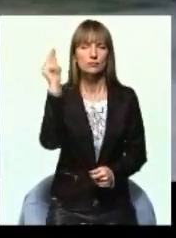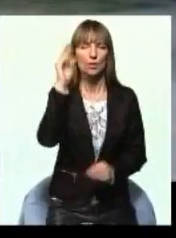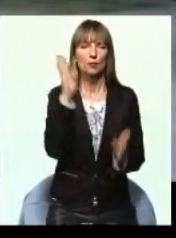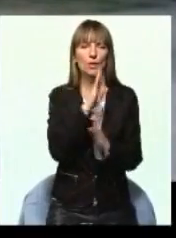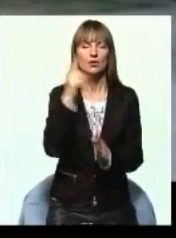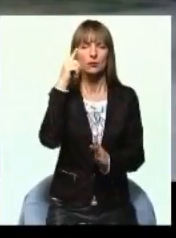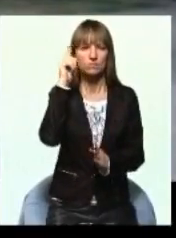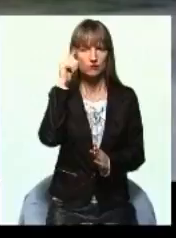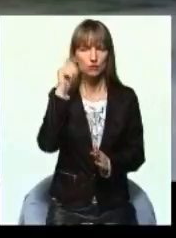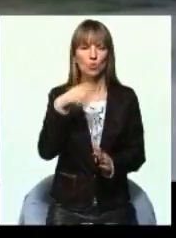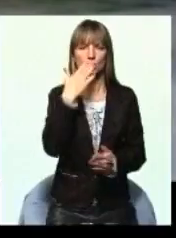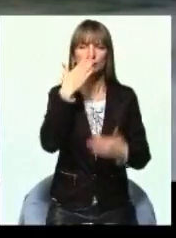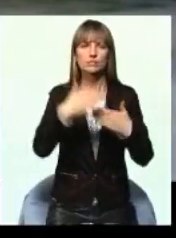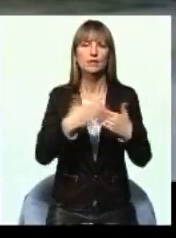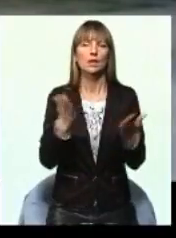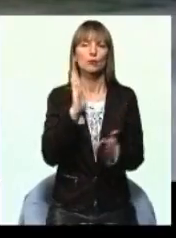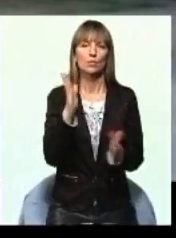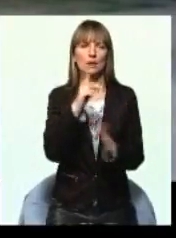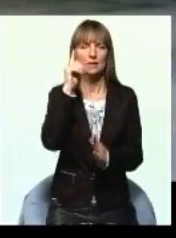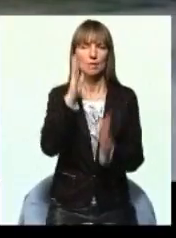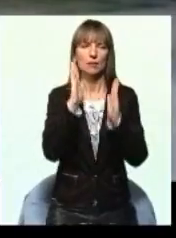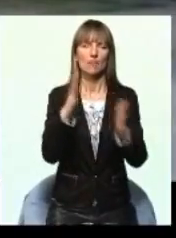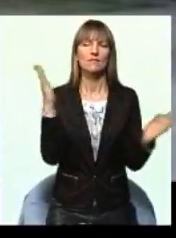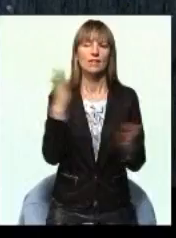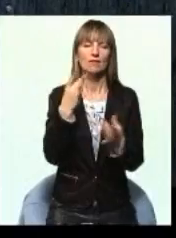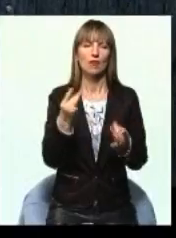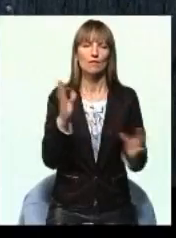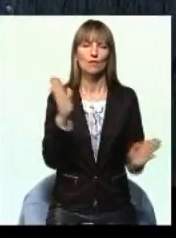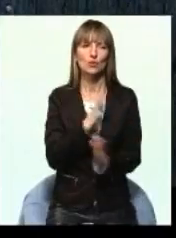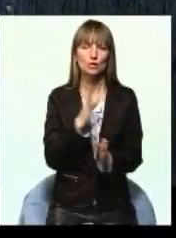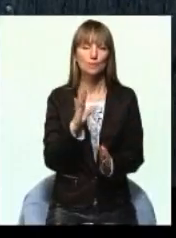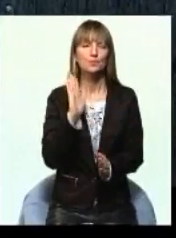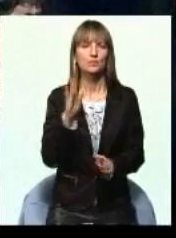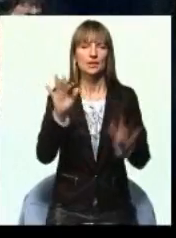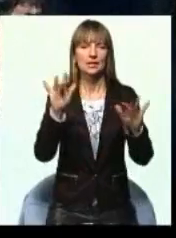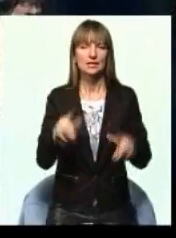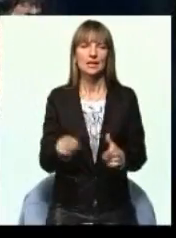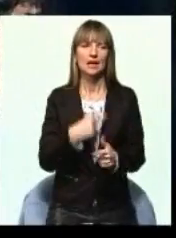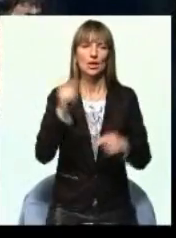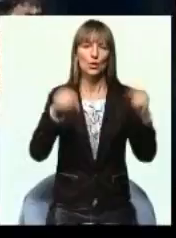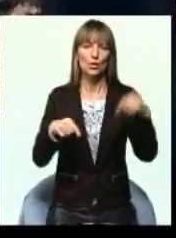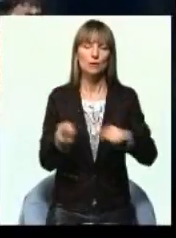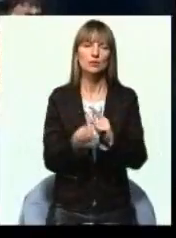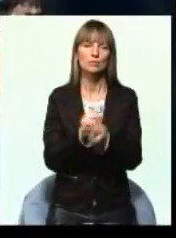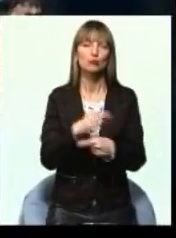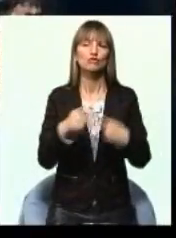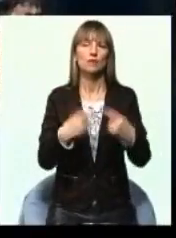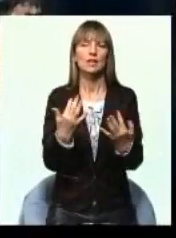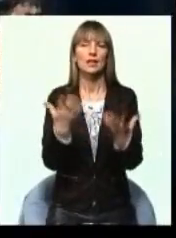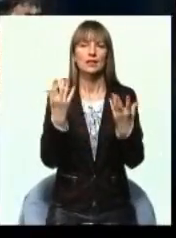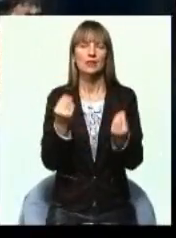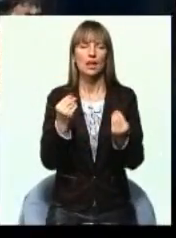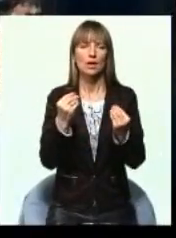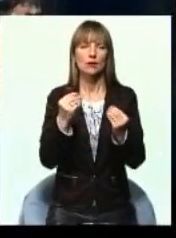її передбачити. Вони знають напрям вітру, вологість повітря, чи буде сніг або дощ, і чи зміниться через декілька днів